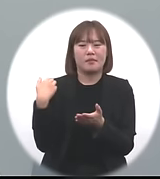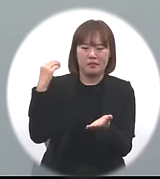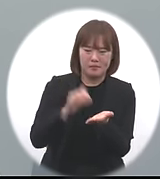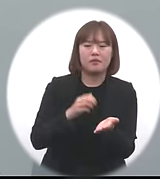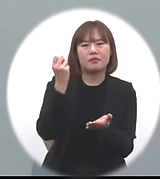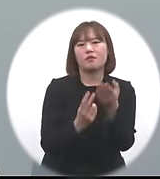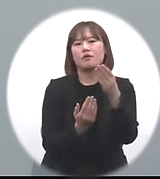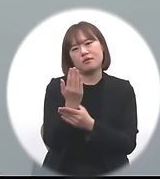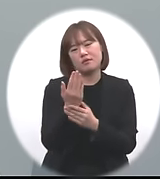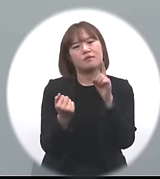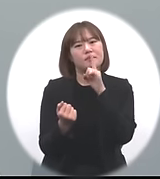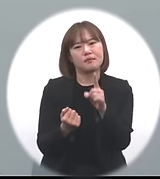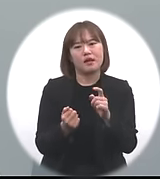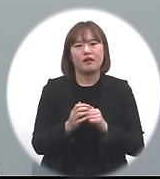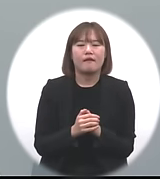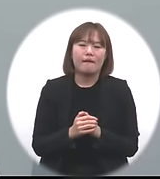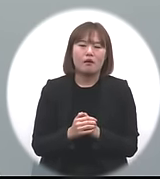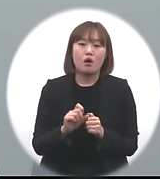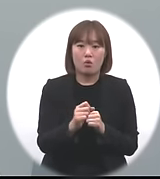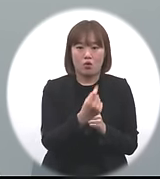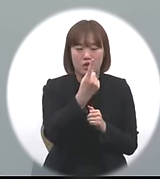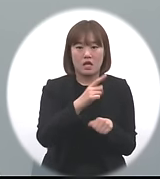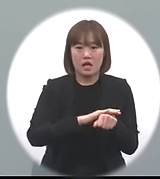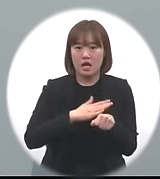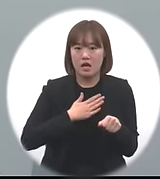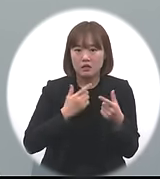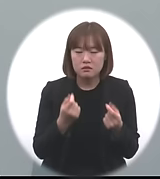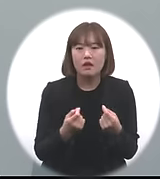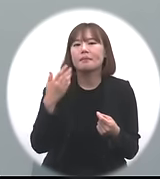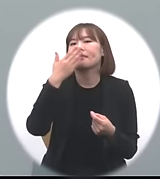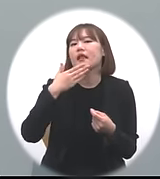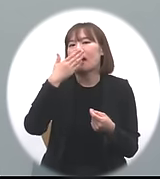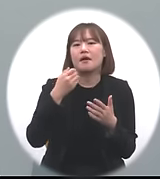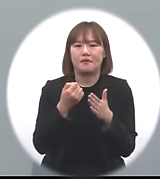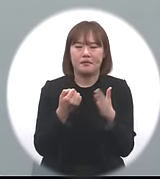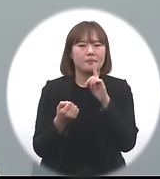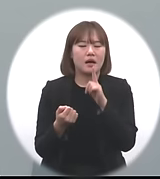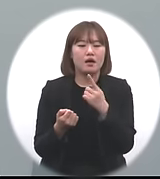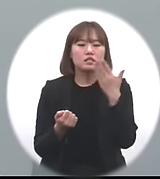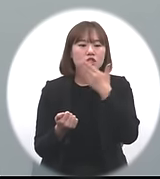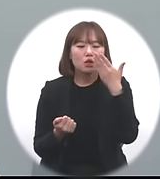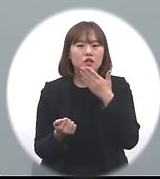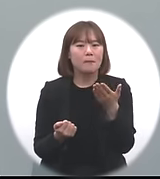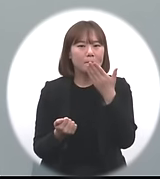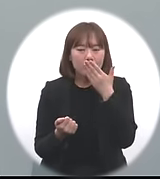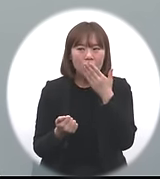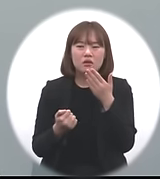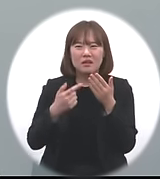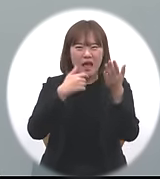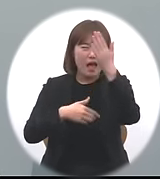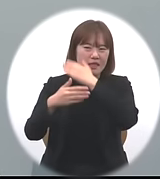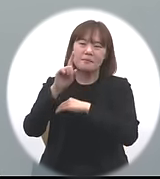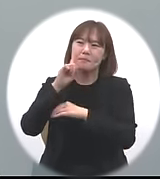똑같은 결과를 맞이하게 됩니다. 원인은 다 아시다시피 당분이라고 그래요. 설탕을 먹으면 썩는다는